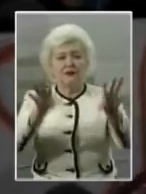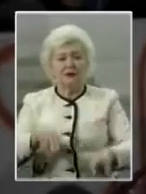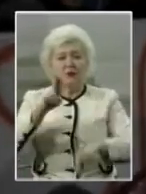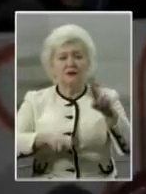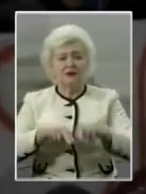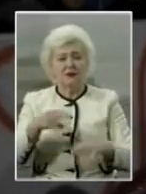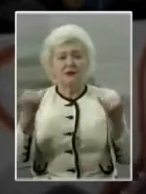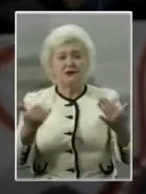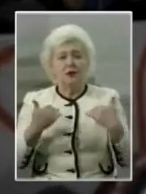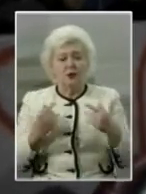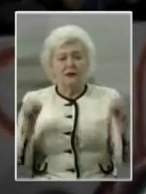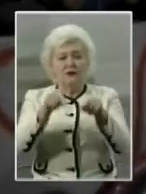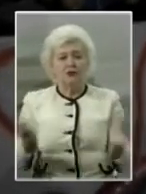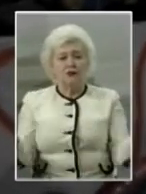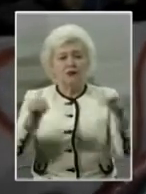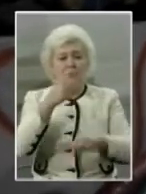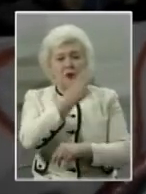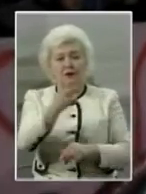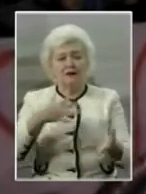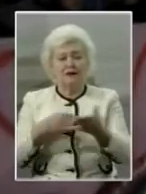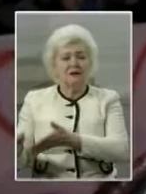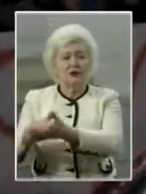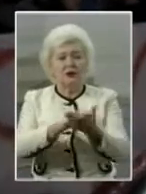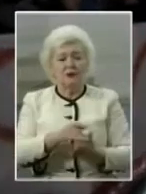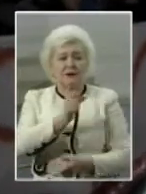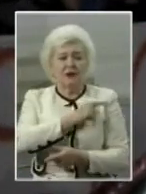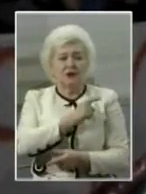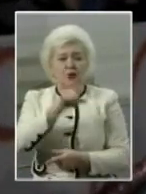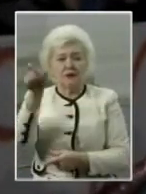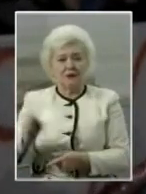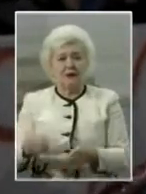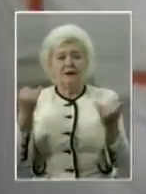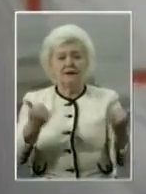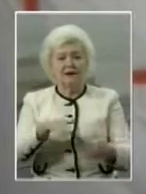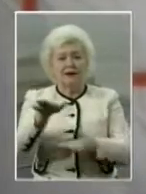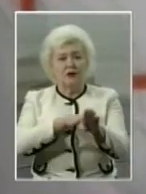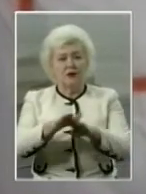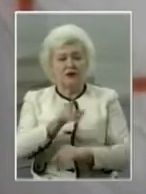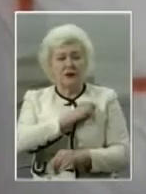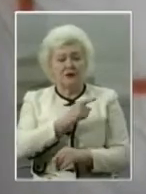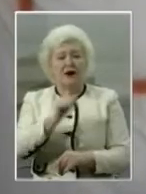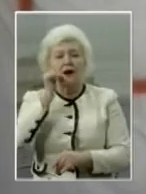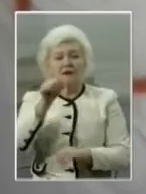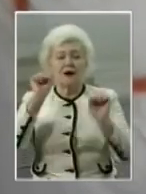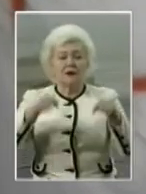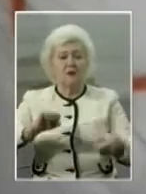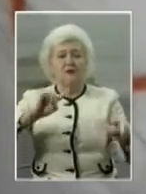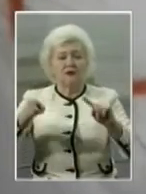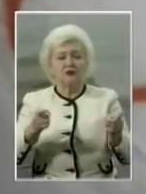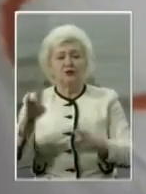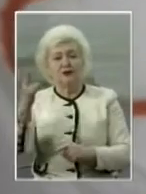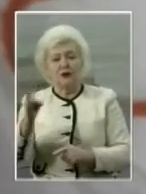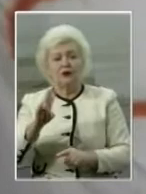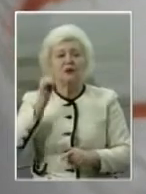забудови. Сьогодні ми сюди вийшли, щоб показати свою солідарність з одеситами. Бо зараз це відбувається в Одесі, а завтра може статись в